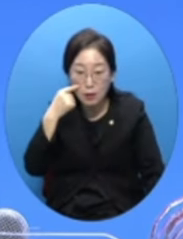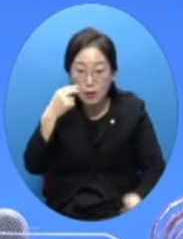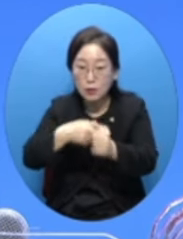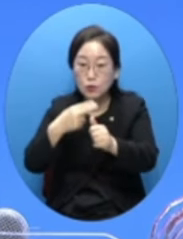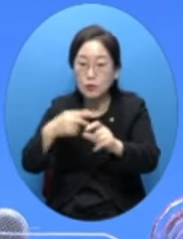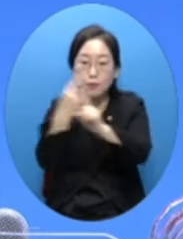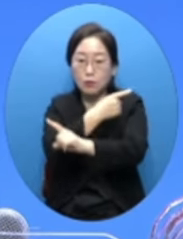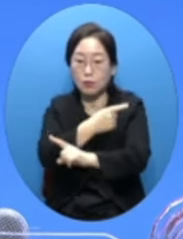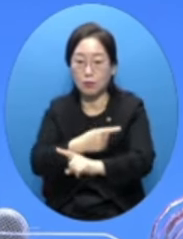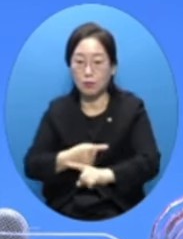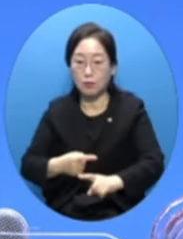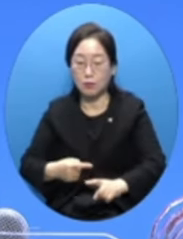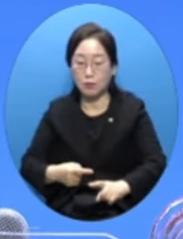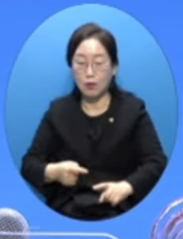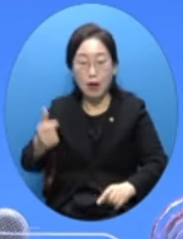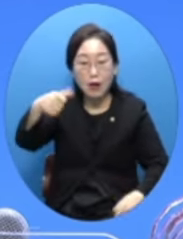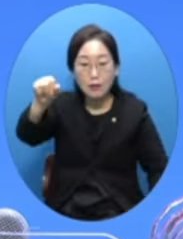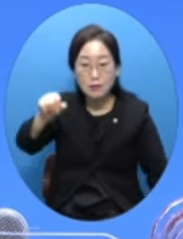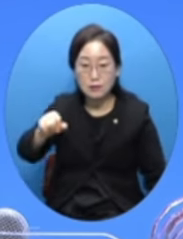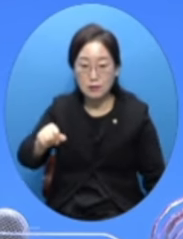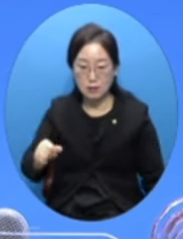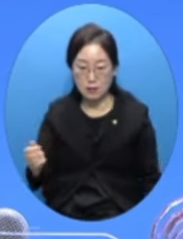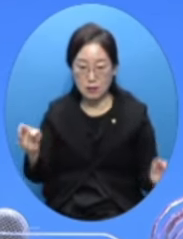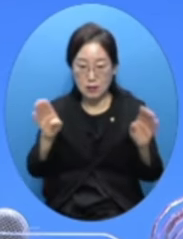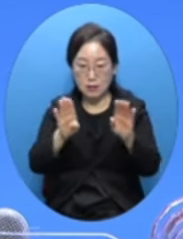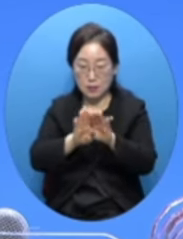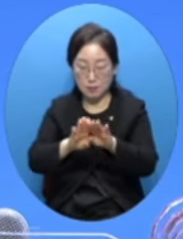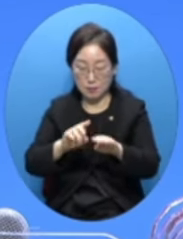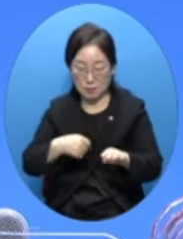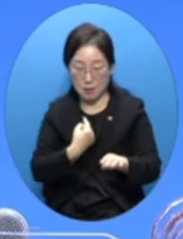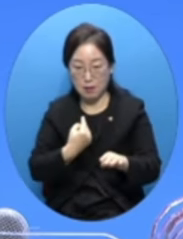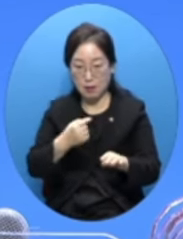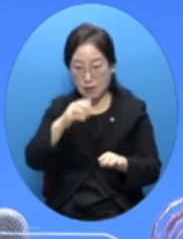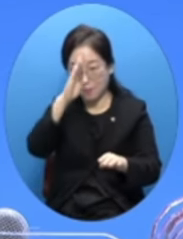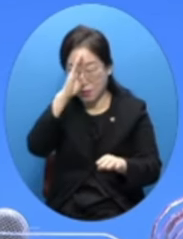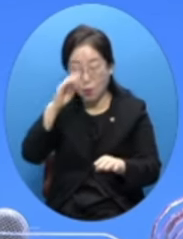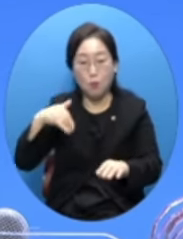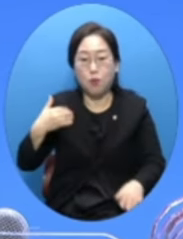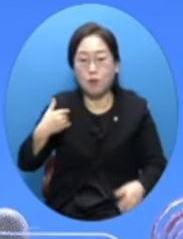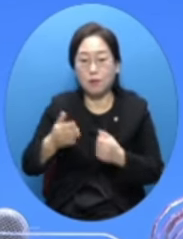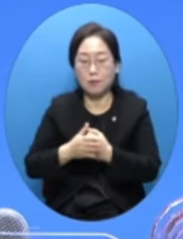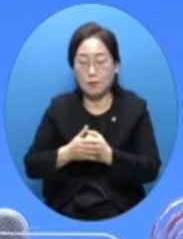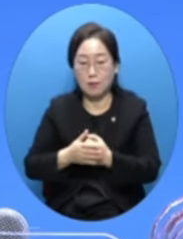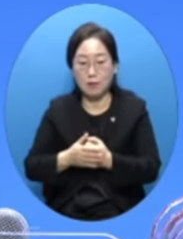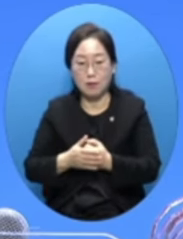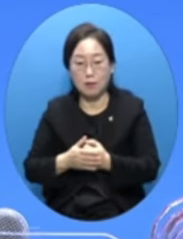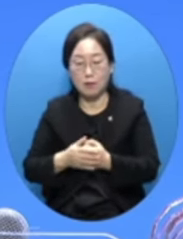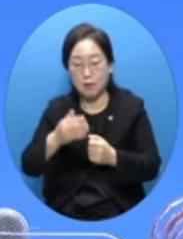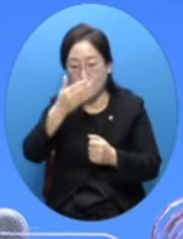자폐증을 다룰지도 모르고 젊은 선생님이 새로 왔는데 그래서